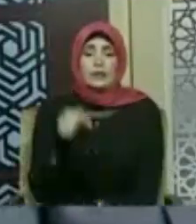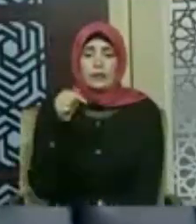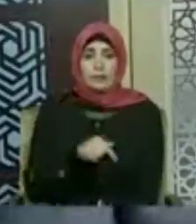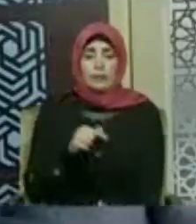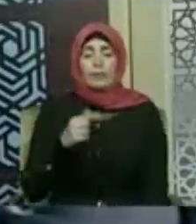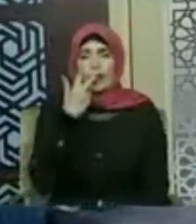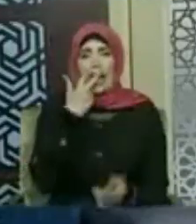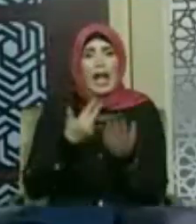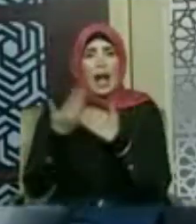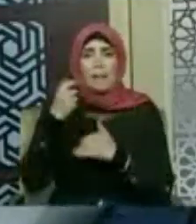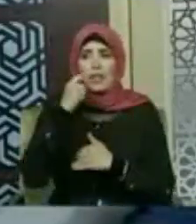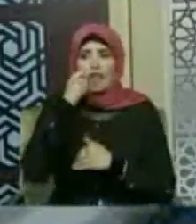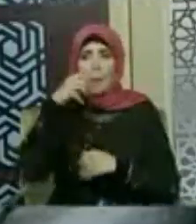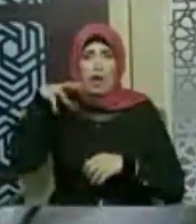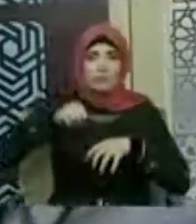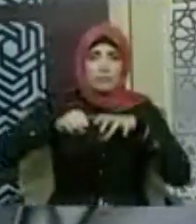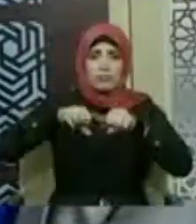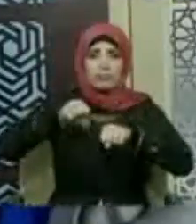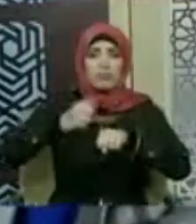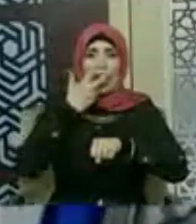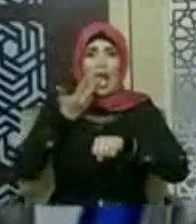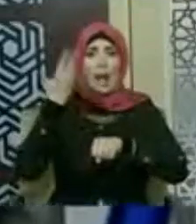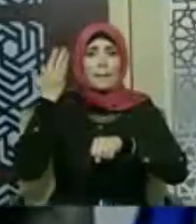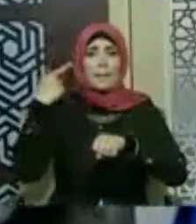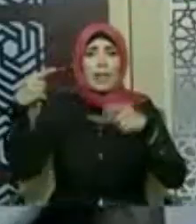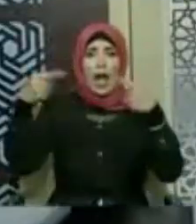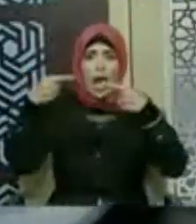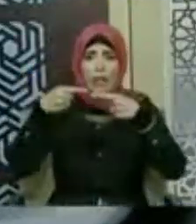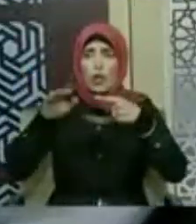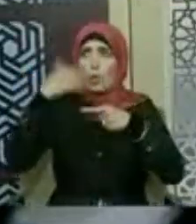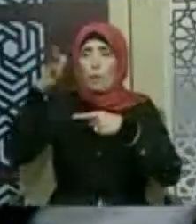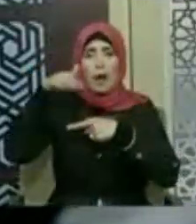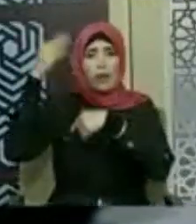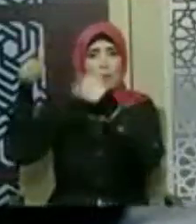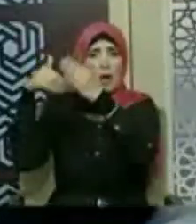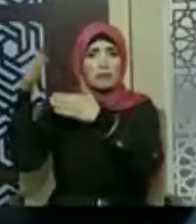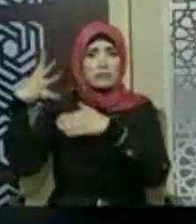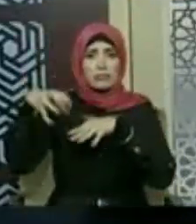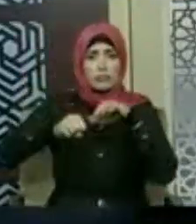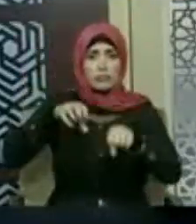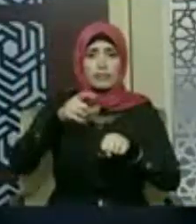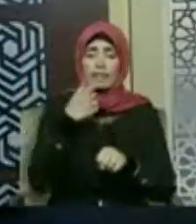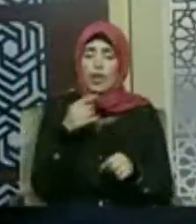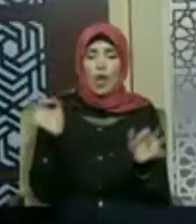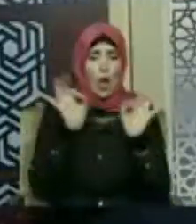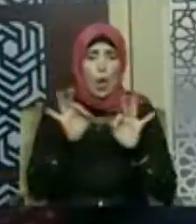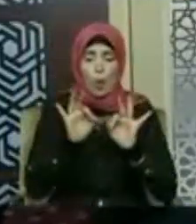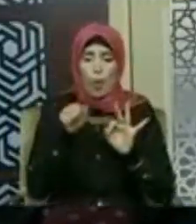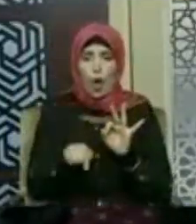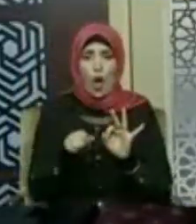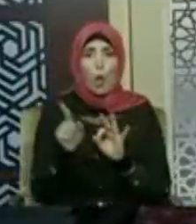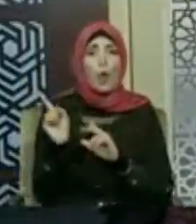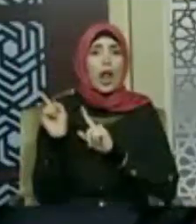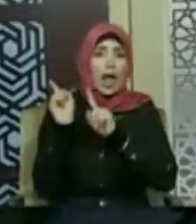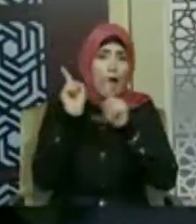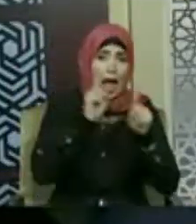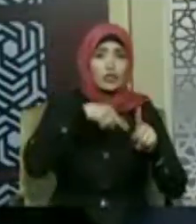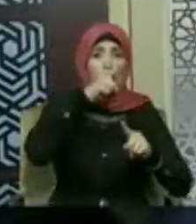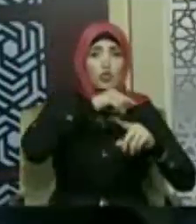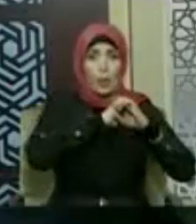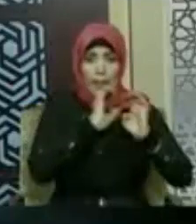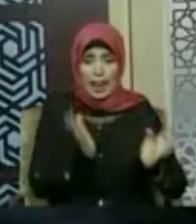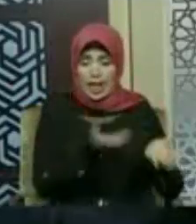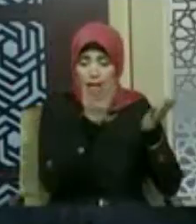مقبرة لكل الغزاة والطامعين، ستظل كذلك إلى يوم الدين إن